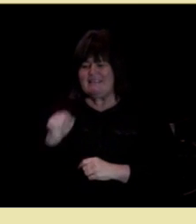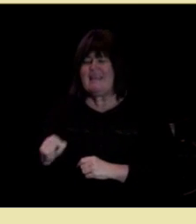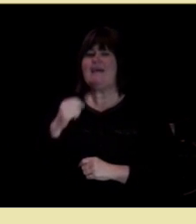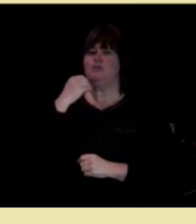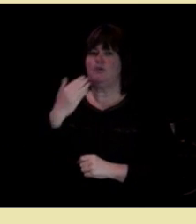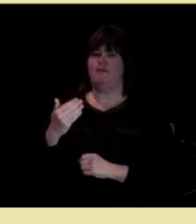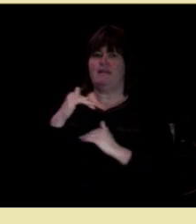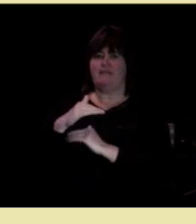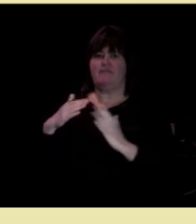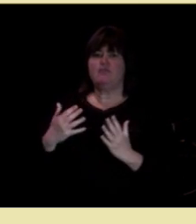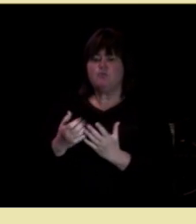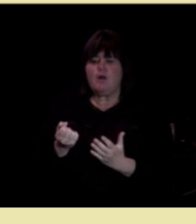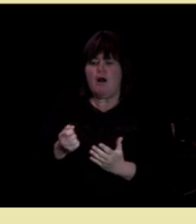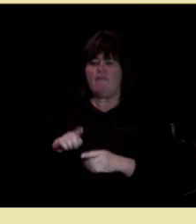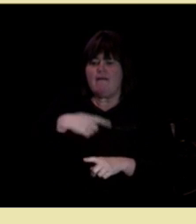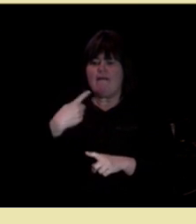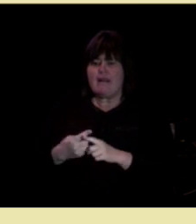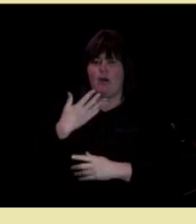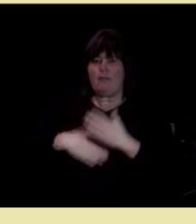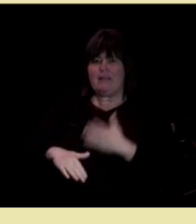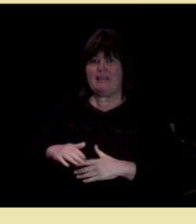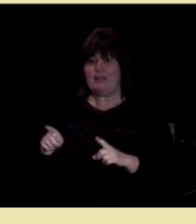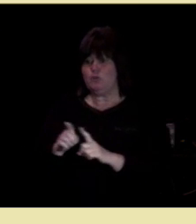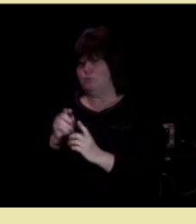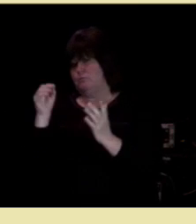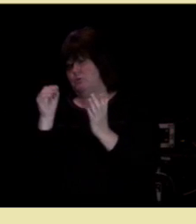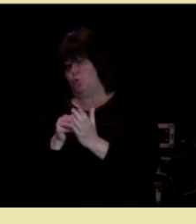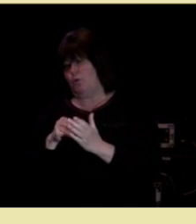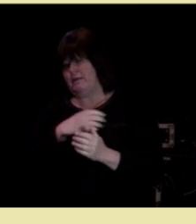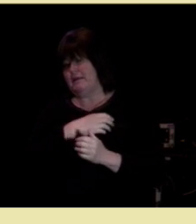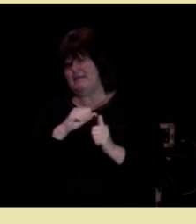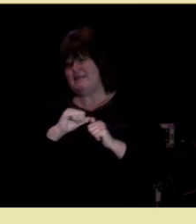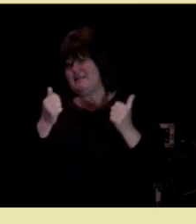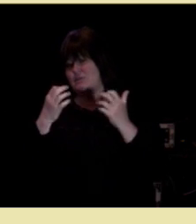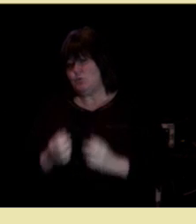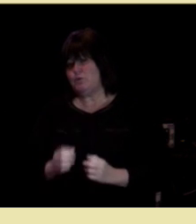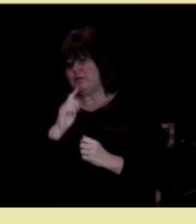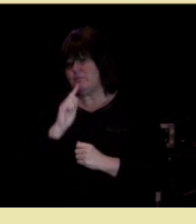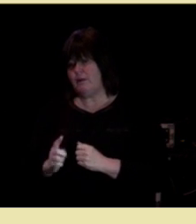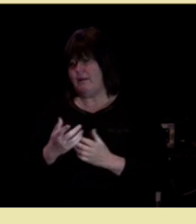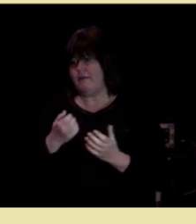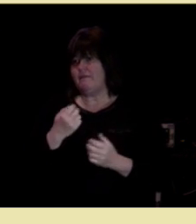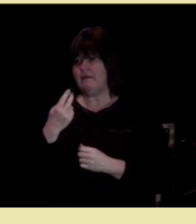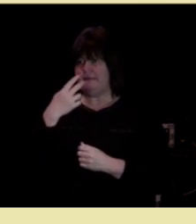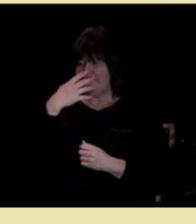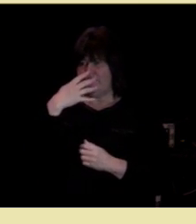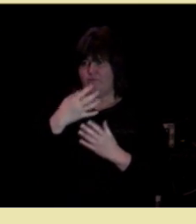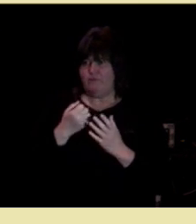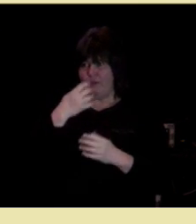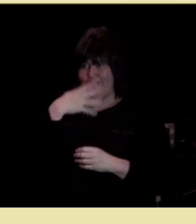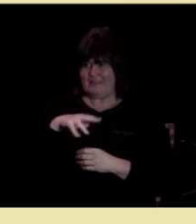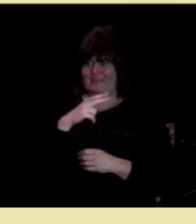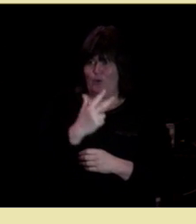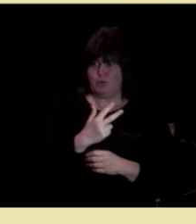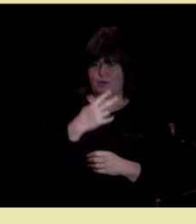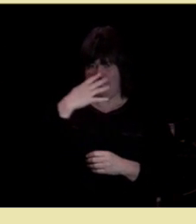av rehabilitering, slik den står I Stortingsmelding 21 fra 98-99, og